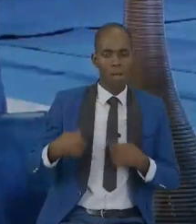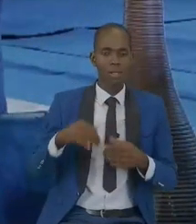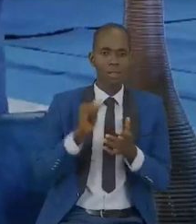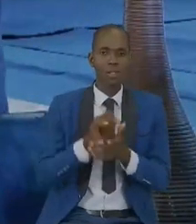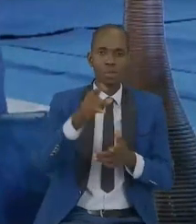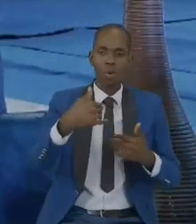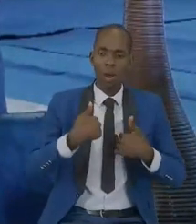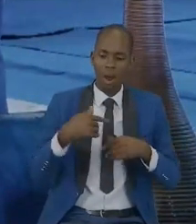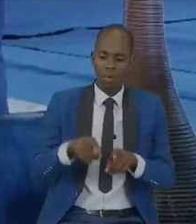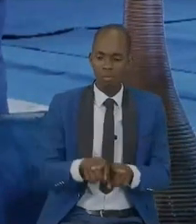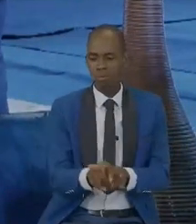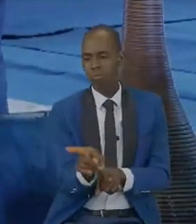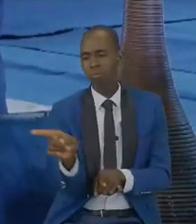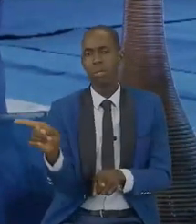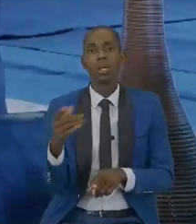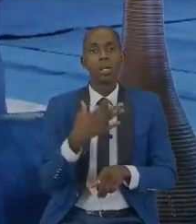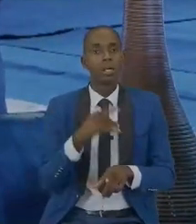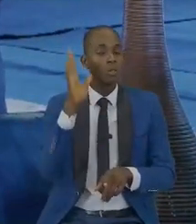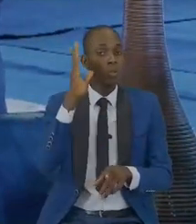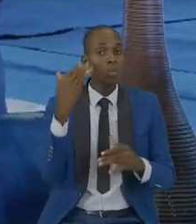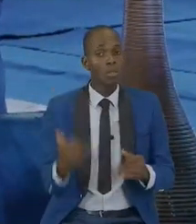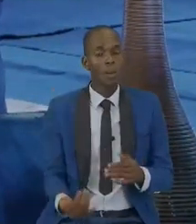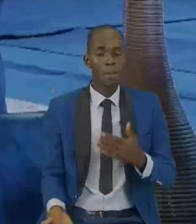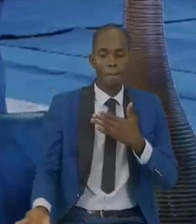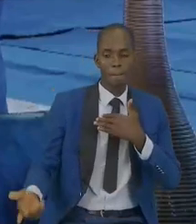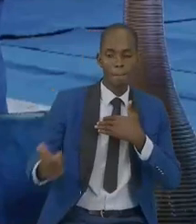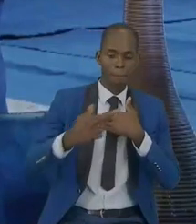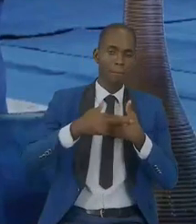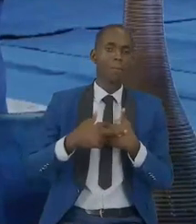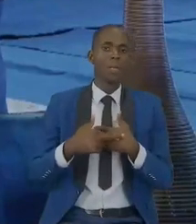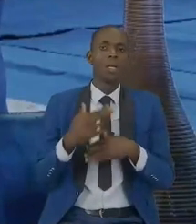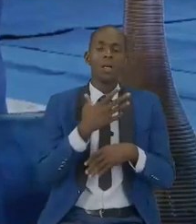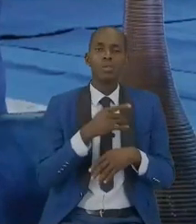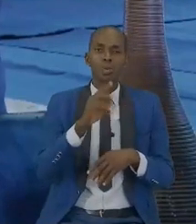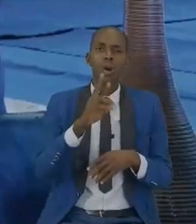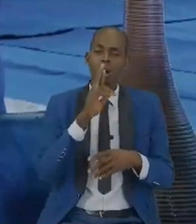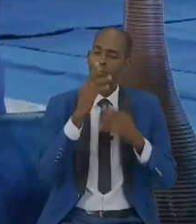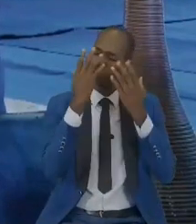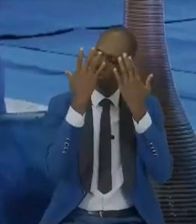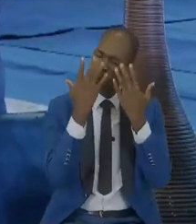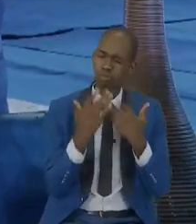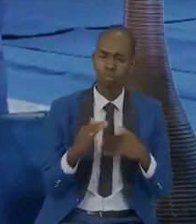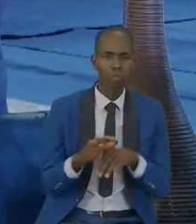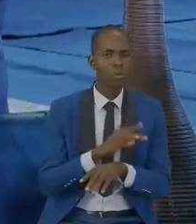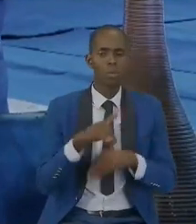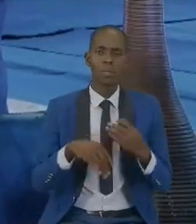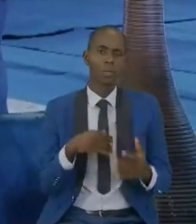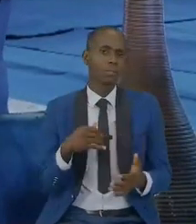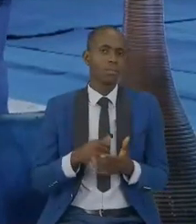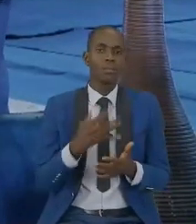cela endolorit ton cœur, que tu t'es égaré de Dieu et tu t'en détournes et tu es